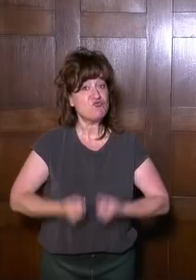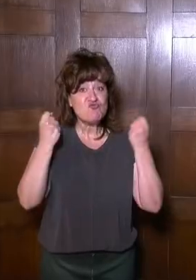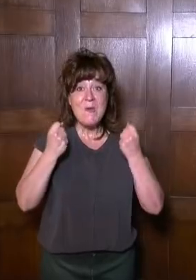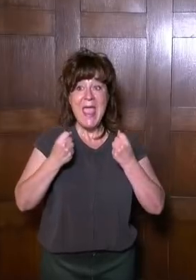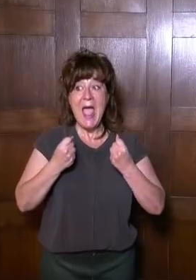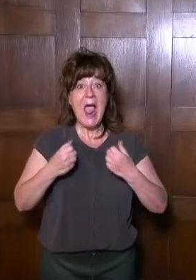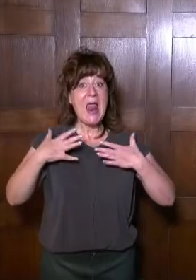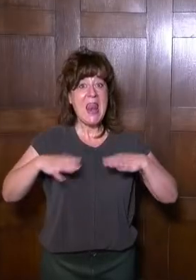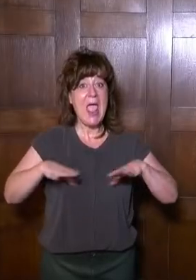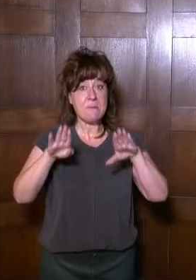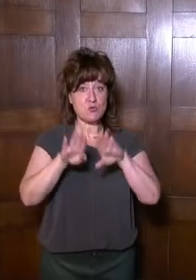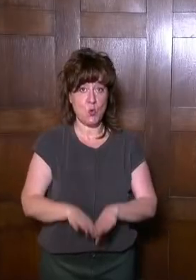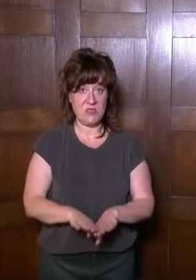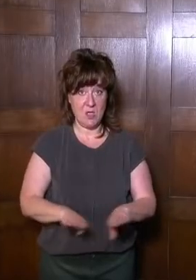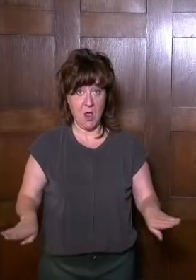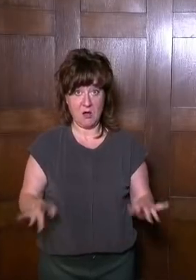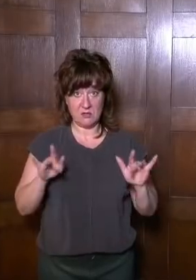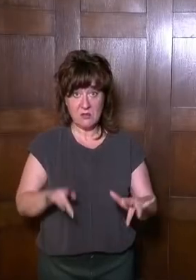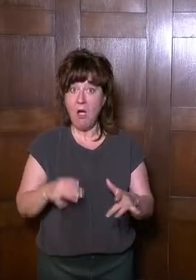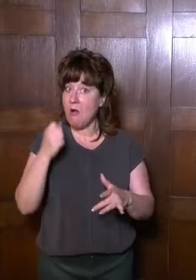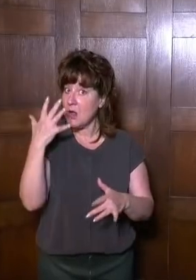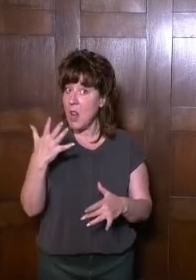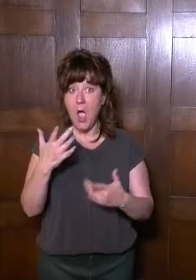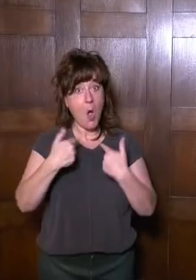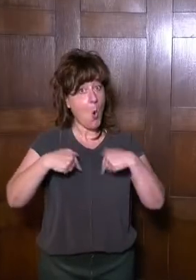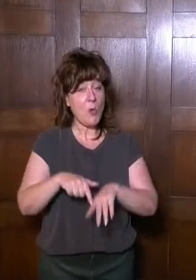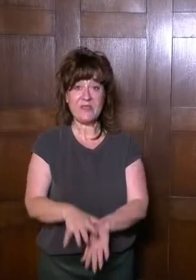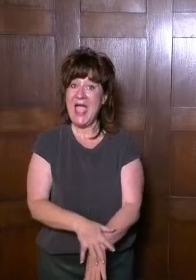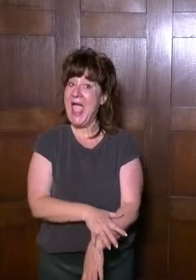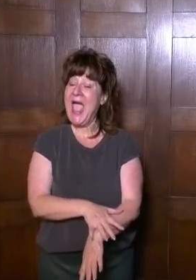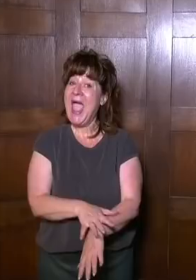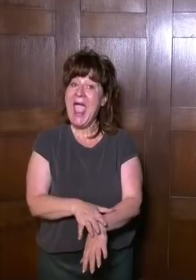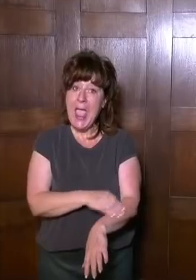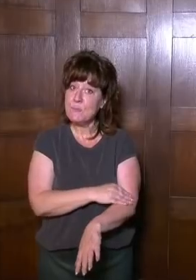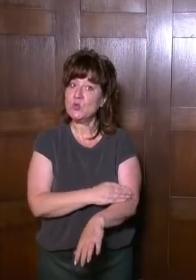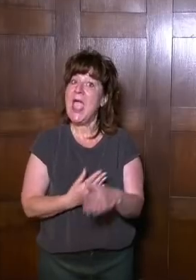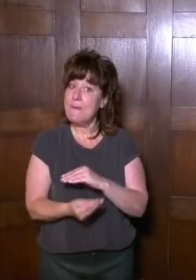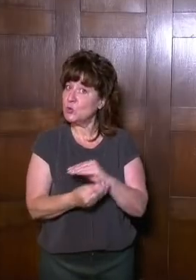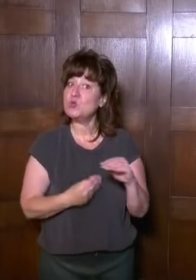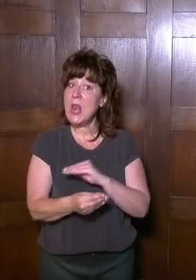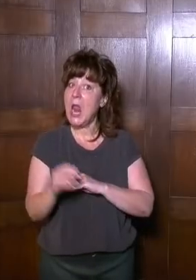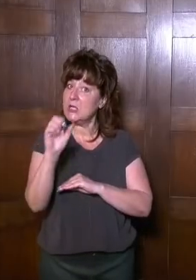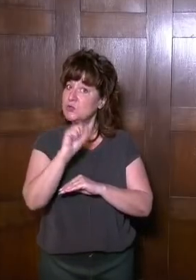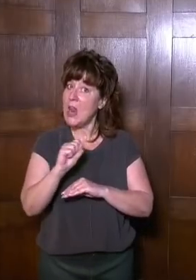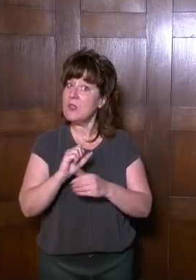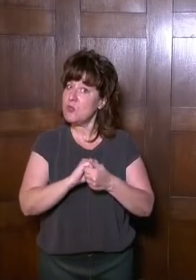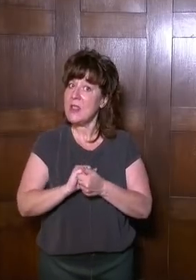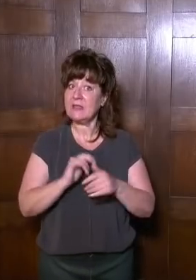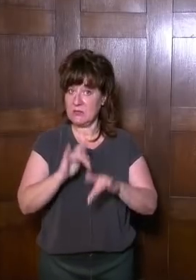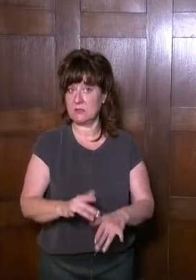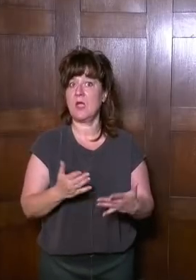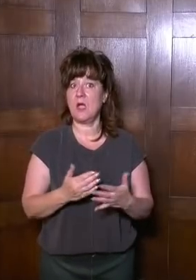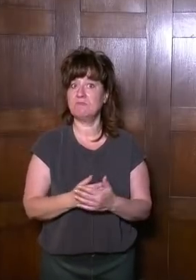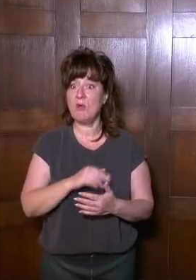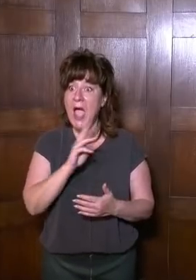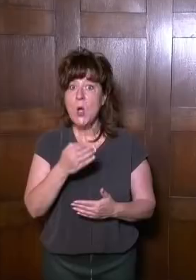stecken, wo ihnen natürlich unsere emotionale Solidarität gehört. Selbst diejenigen, wie die